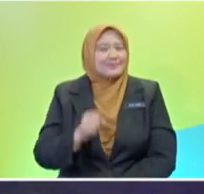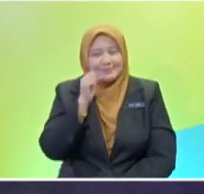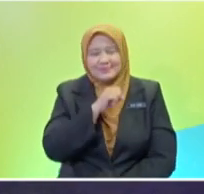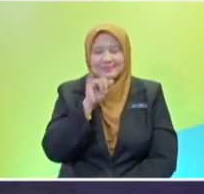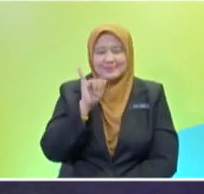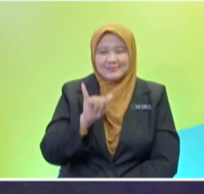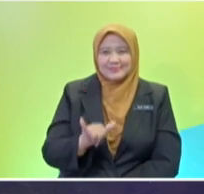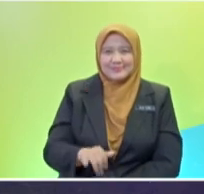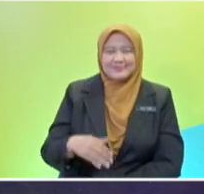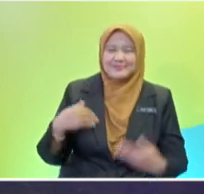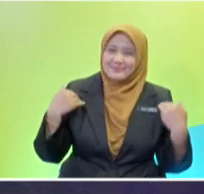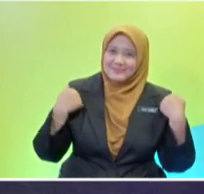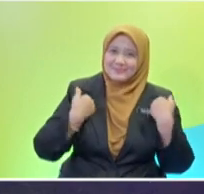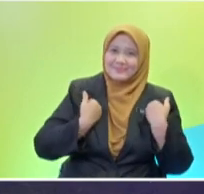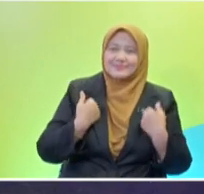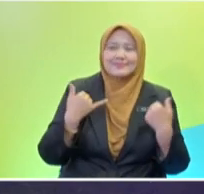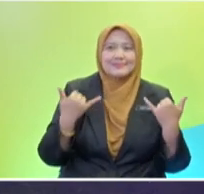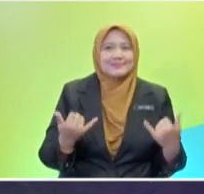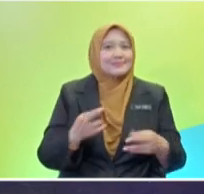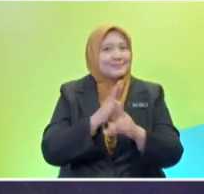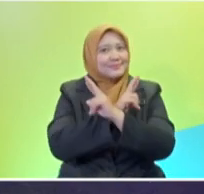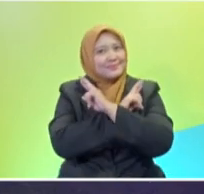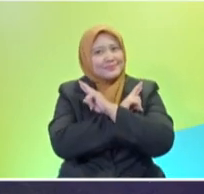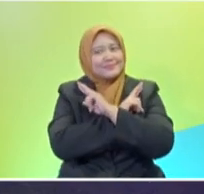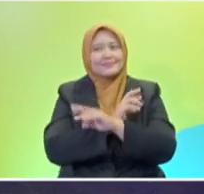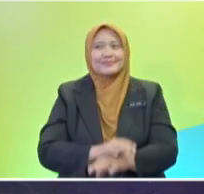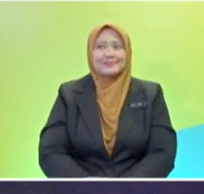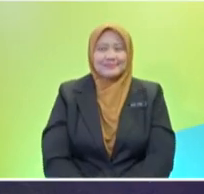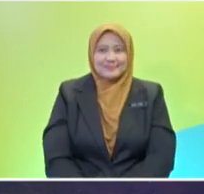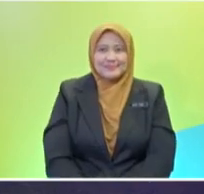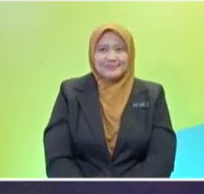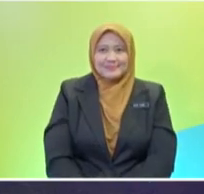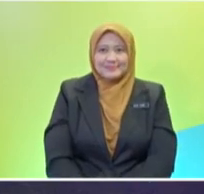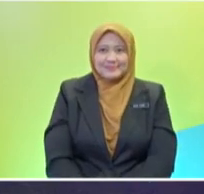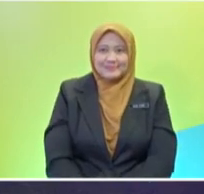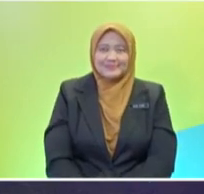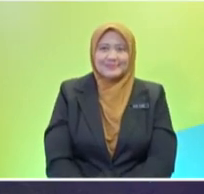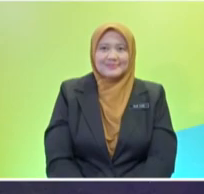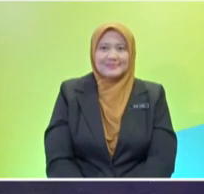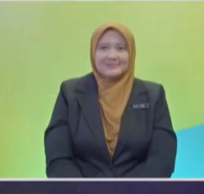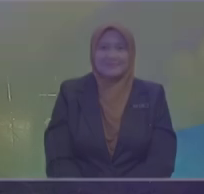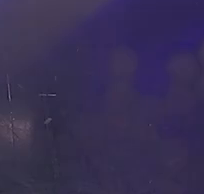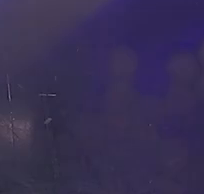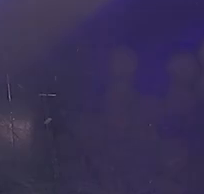apa Coba kita lihat duduk terus kami sama kami tentunya dalam TV Kevin jangan ke mana-mana